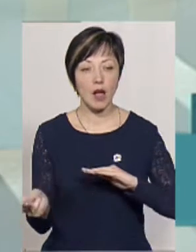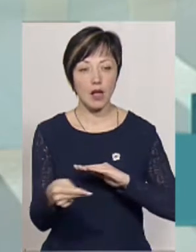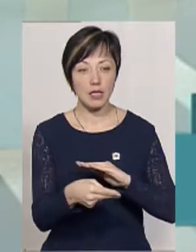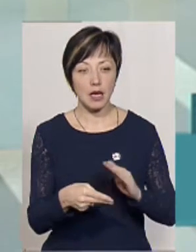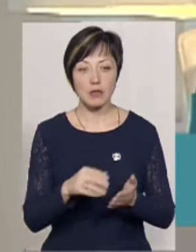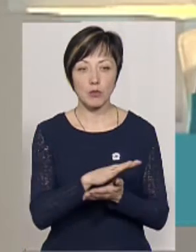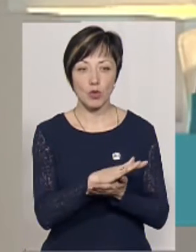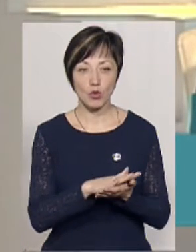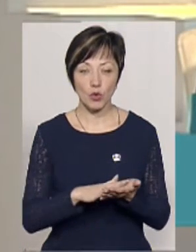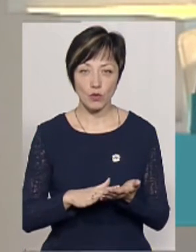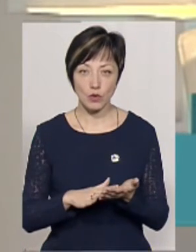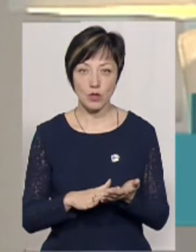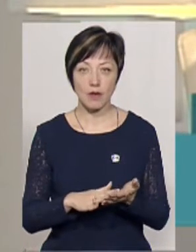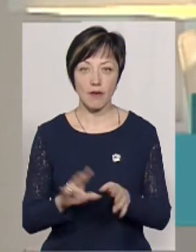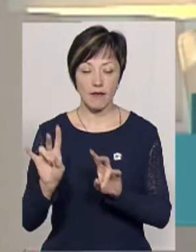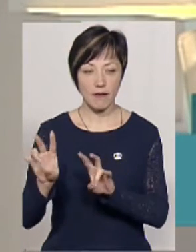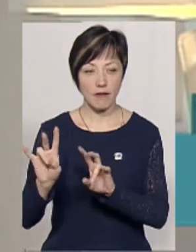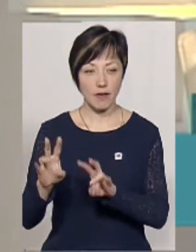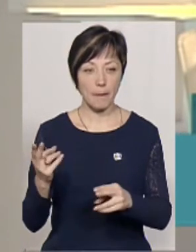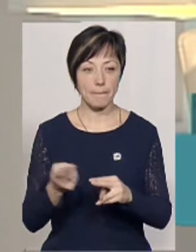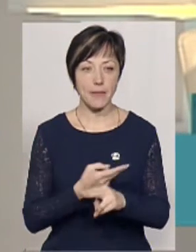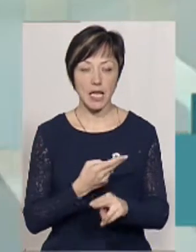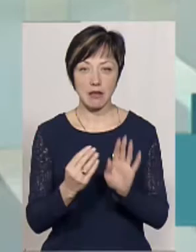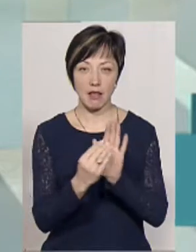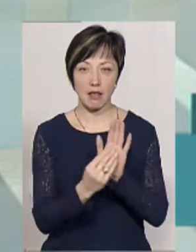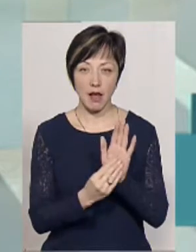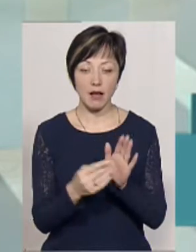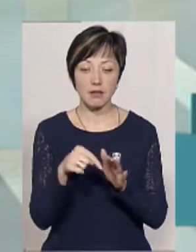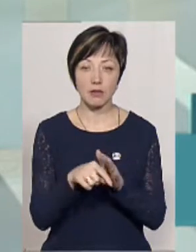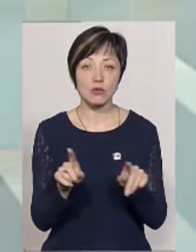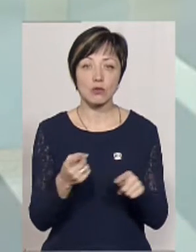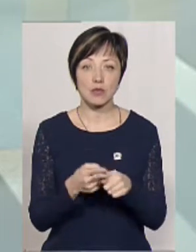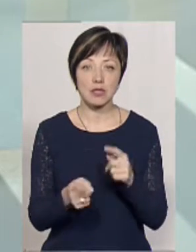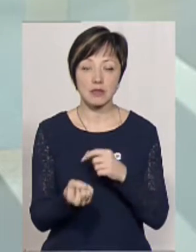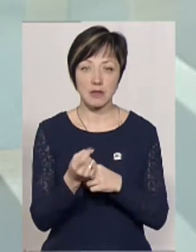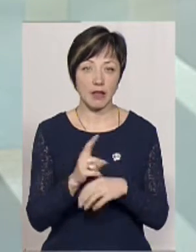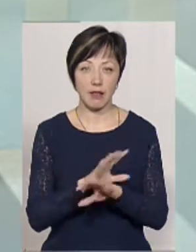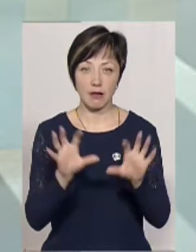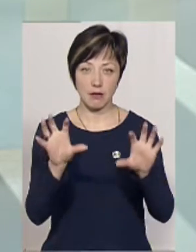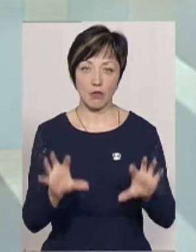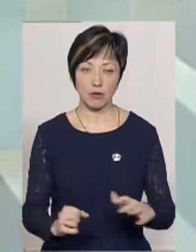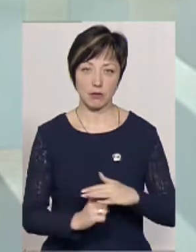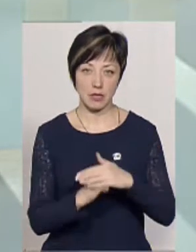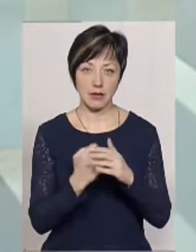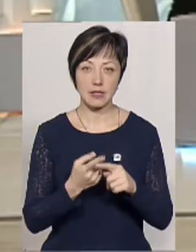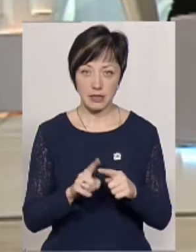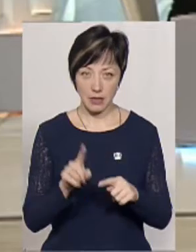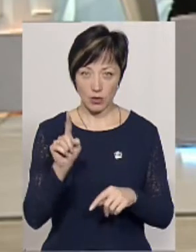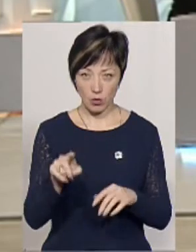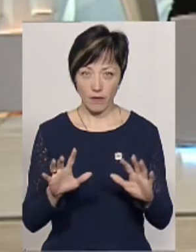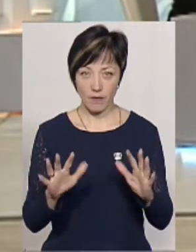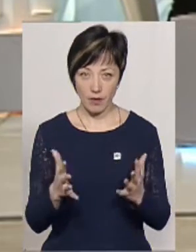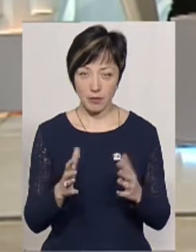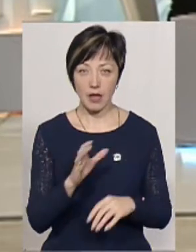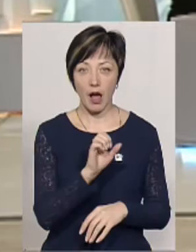агітація продовжує їхня висіти без вихідних даних, тобто фактично на незаконних підставах. Власне. Це якраз той випадок, бо ж